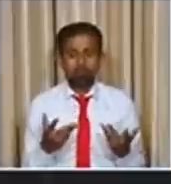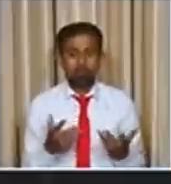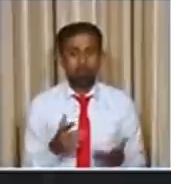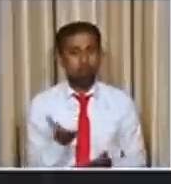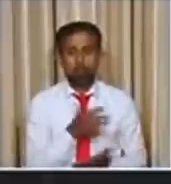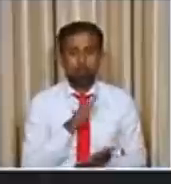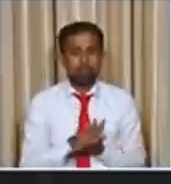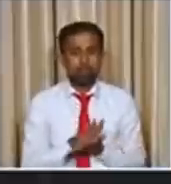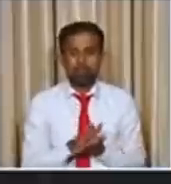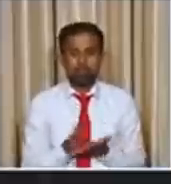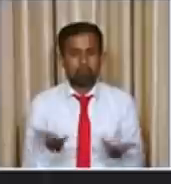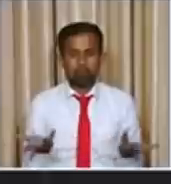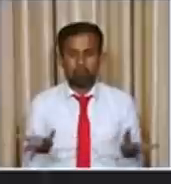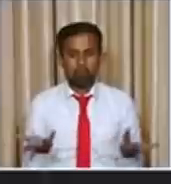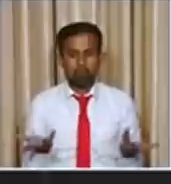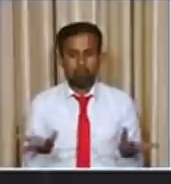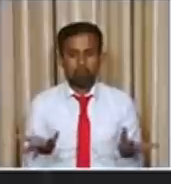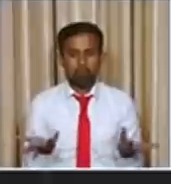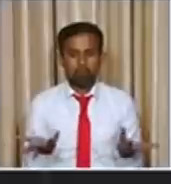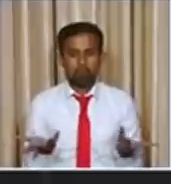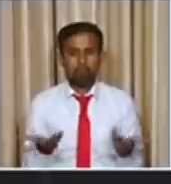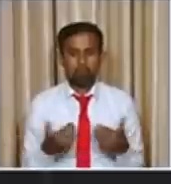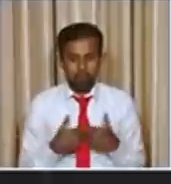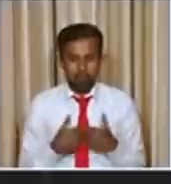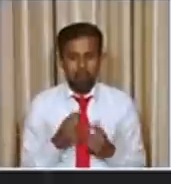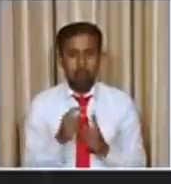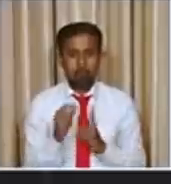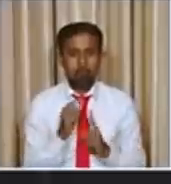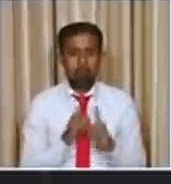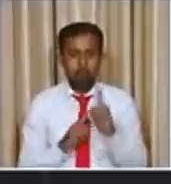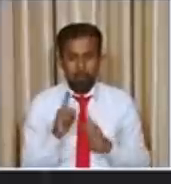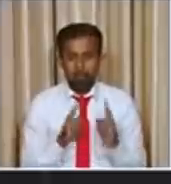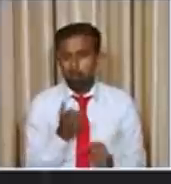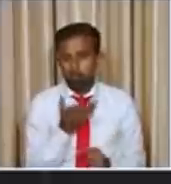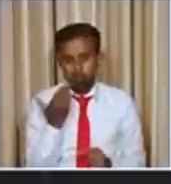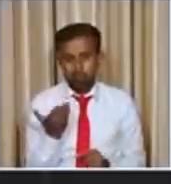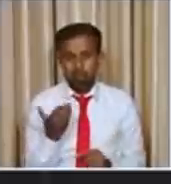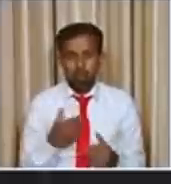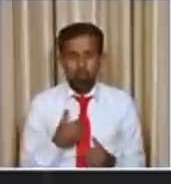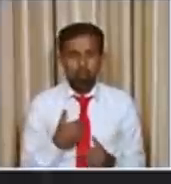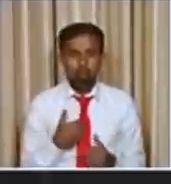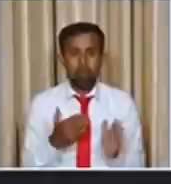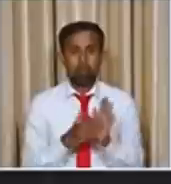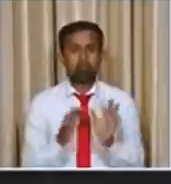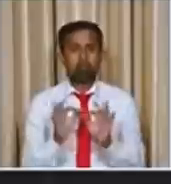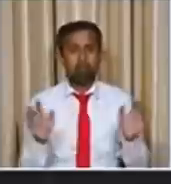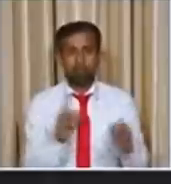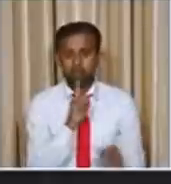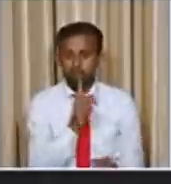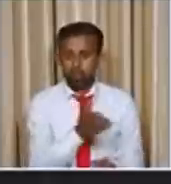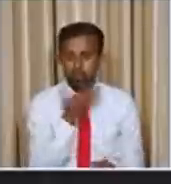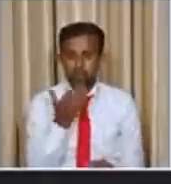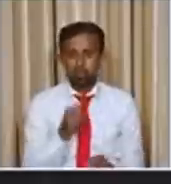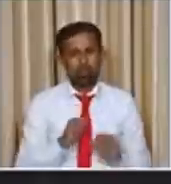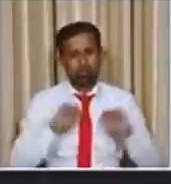இல்ல. இதுதான் நான் சொல்றேன், எங்களுக்கு பார்லிமெண்ட்ல பேசலும், எங்களுக்கு பிரஸ் வச்சுட்டு பேசலும், எங்களுக்கு ஸ்ட்ரைக் பண்ணலும்,